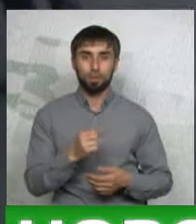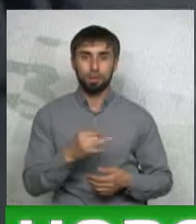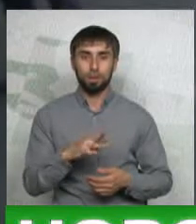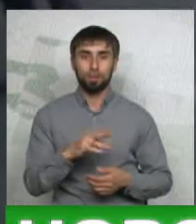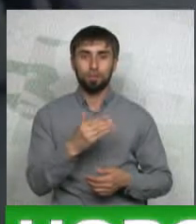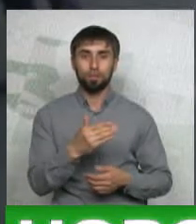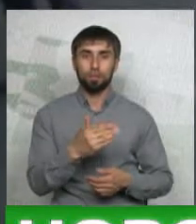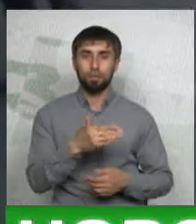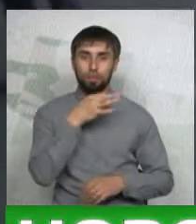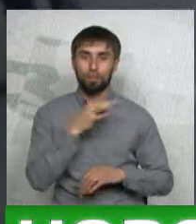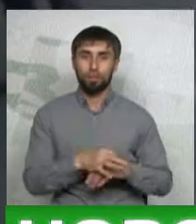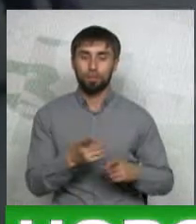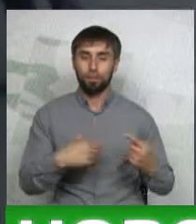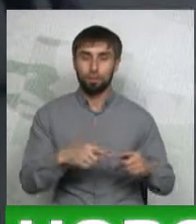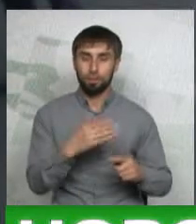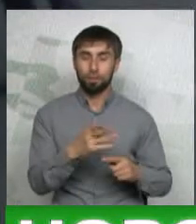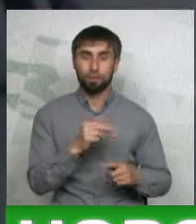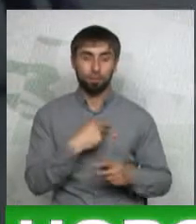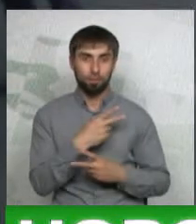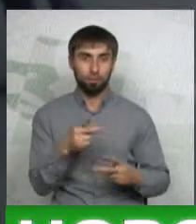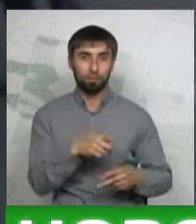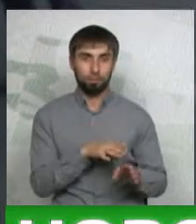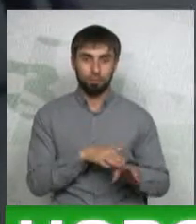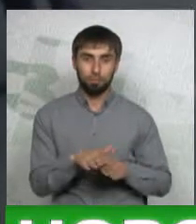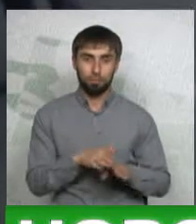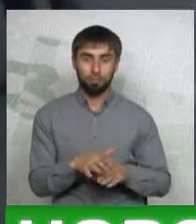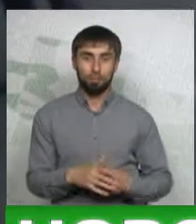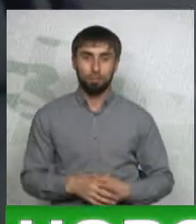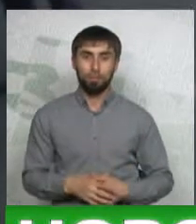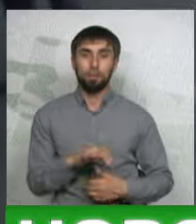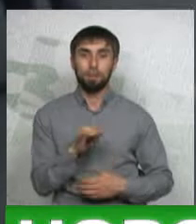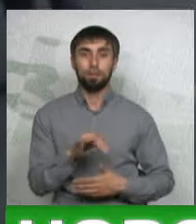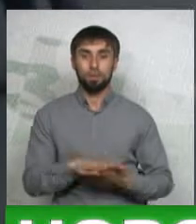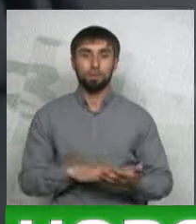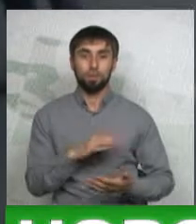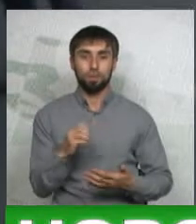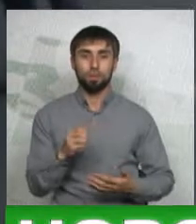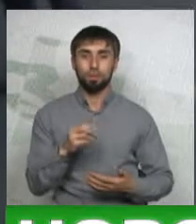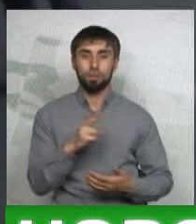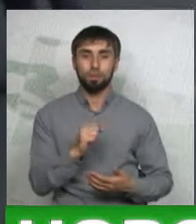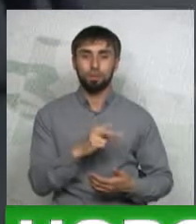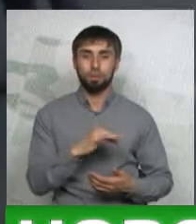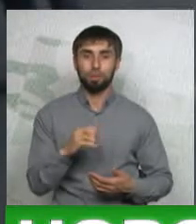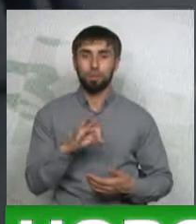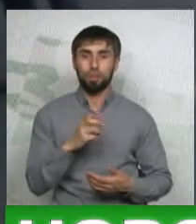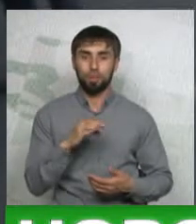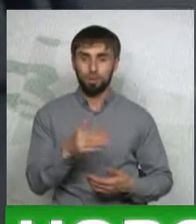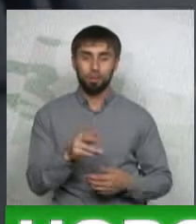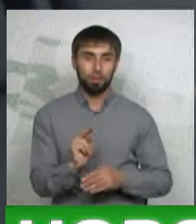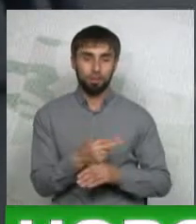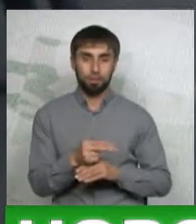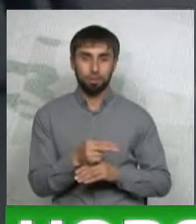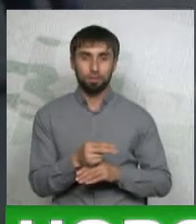подрядной организации, как мы уже посмотрели, они исправлены. И далее уже по данному объекту